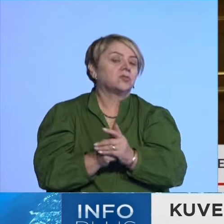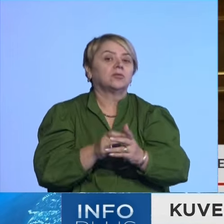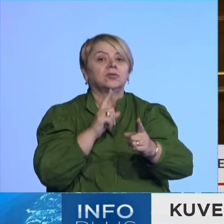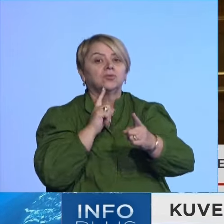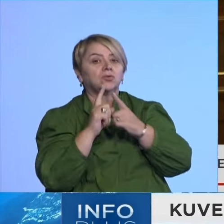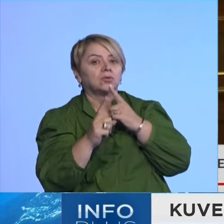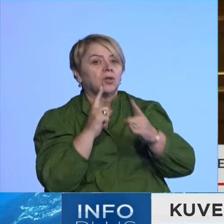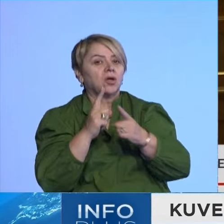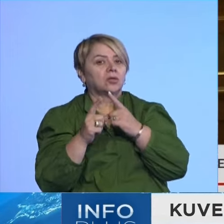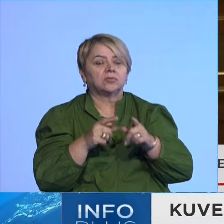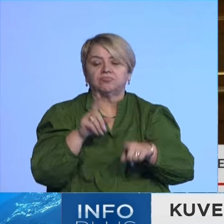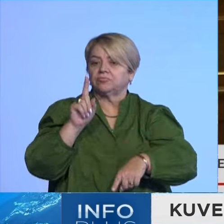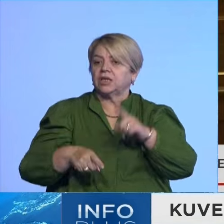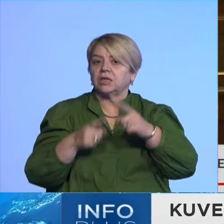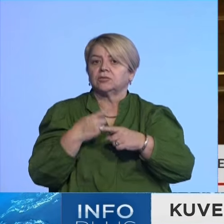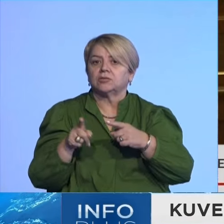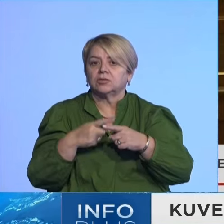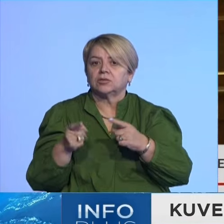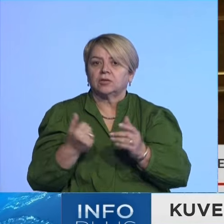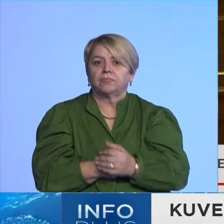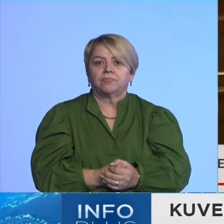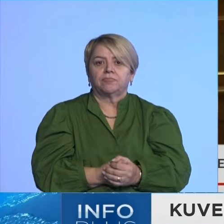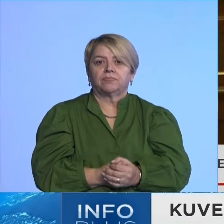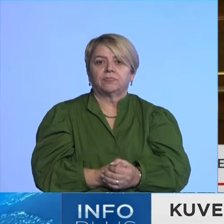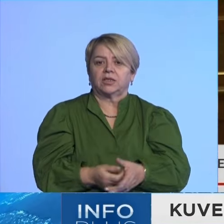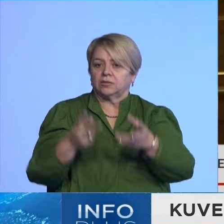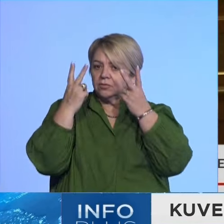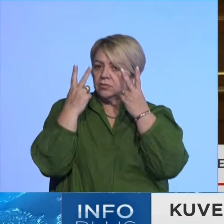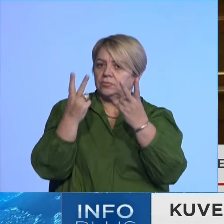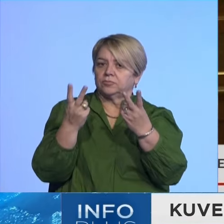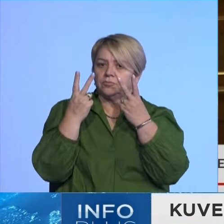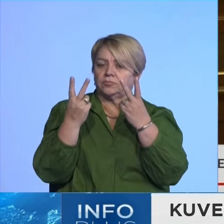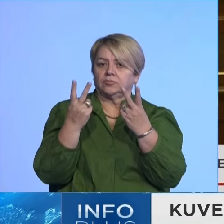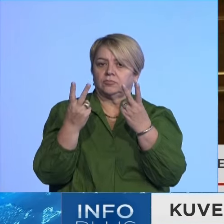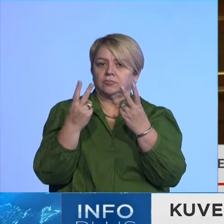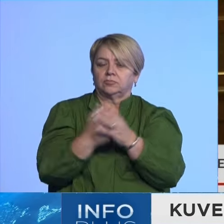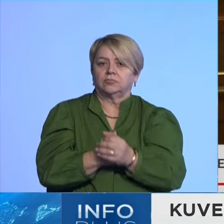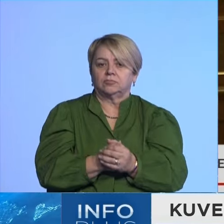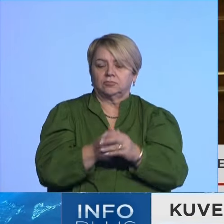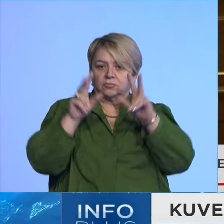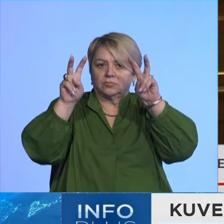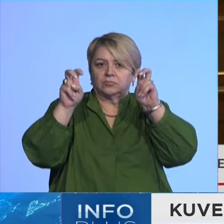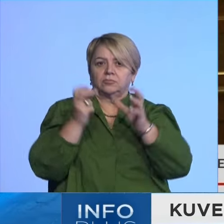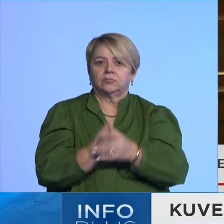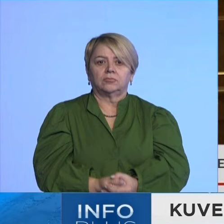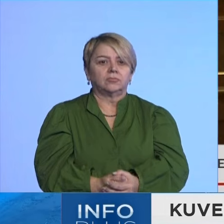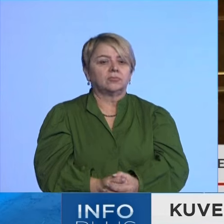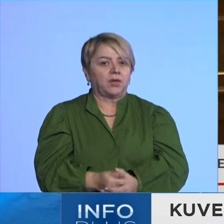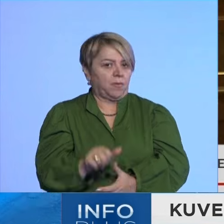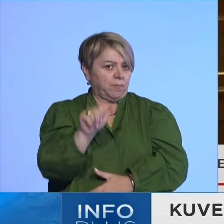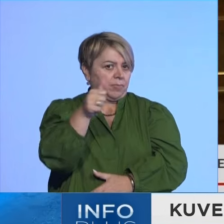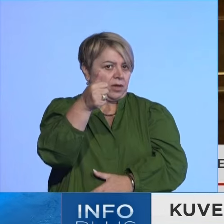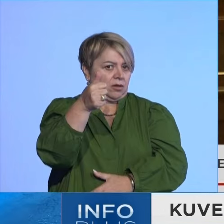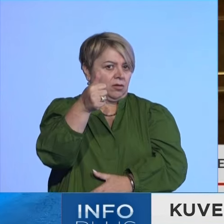diskutohen disa çështje që janë kruciale në këtë temë. E para,